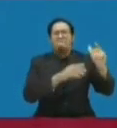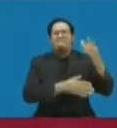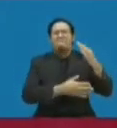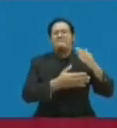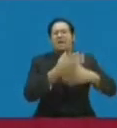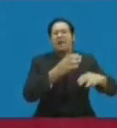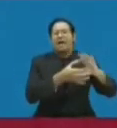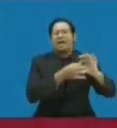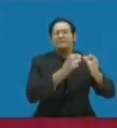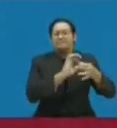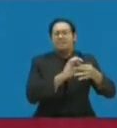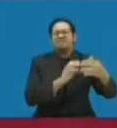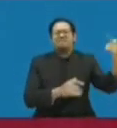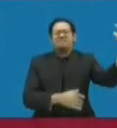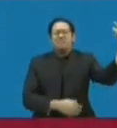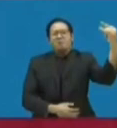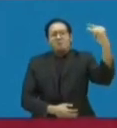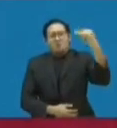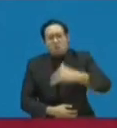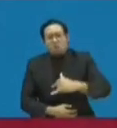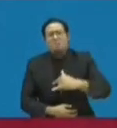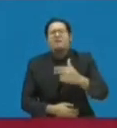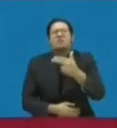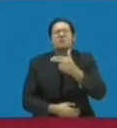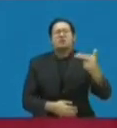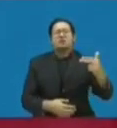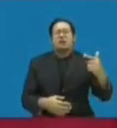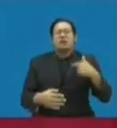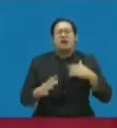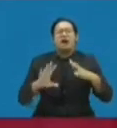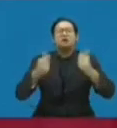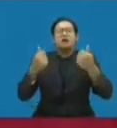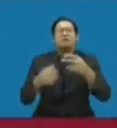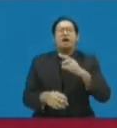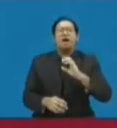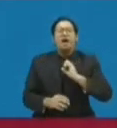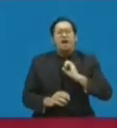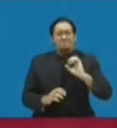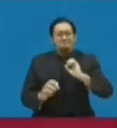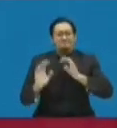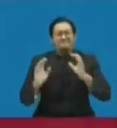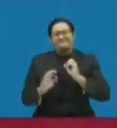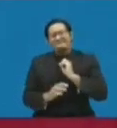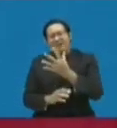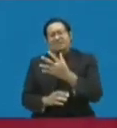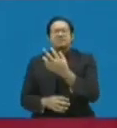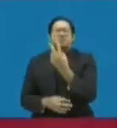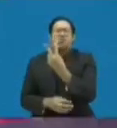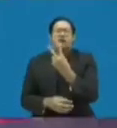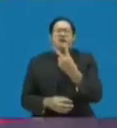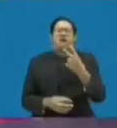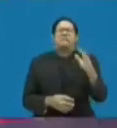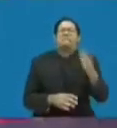pulang ke Indonesia dengan membawa hasil dua emas Tiga perak dan 4 perunggu